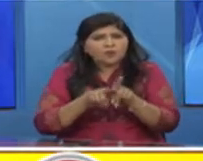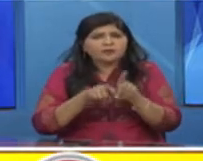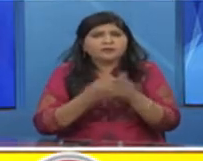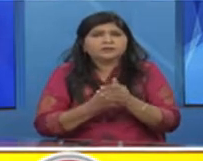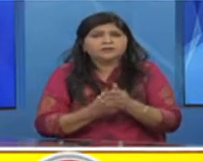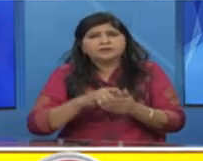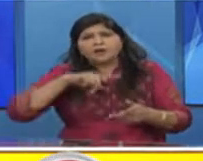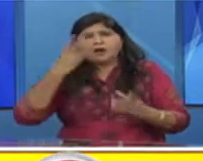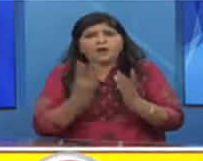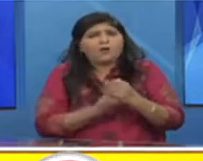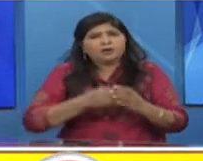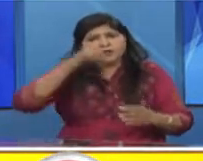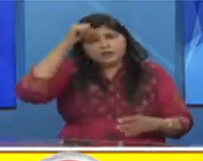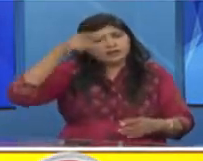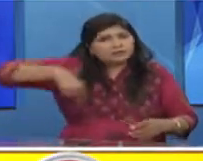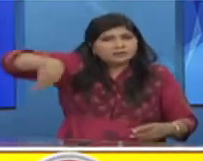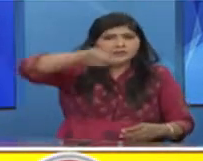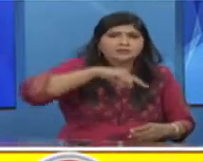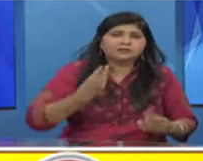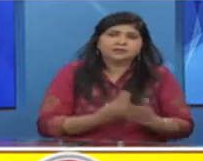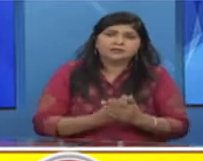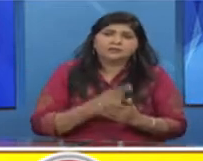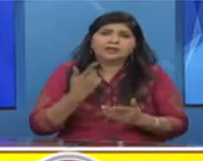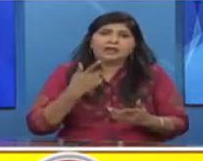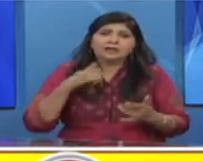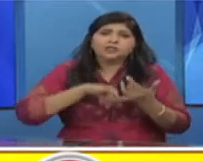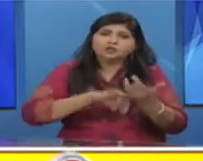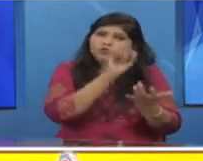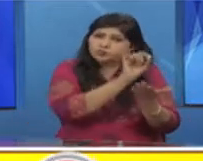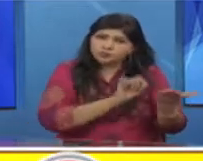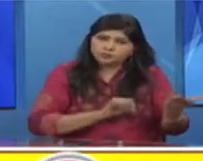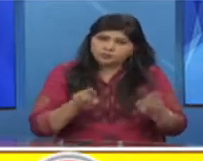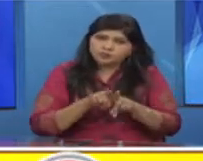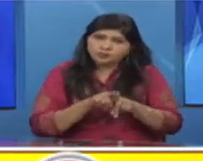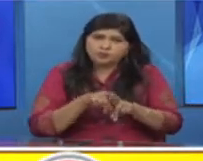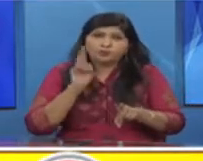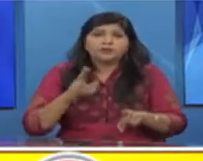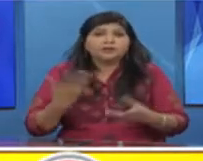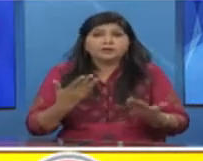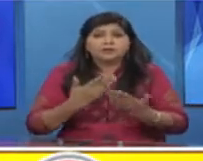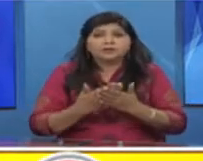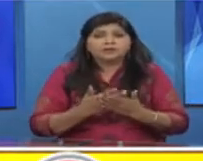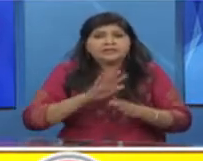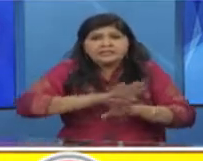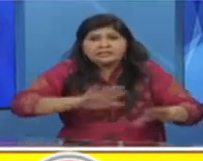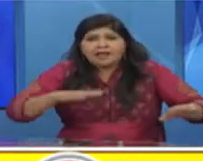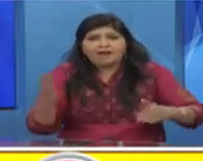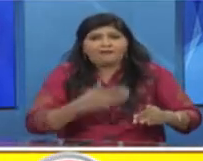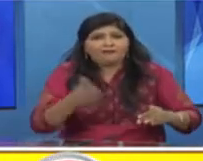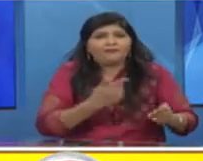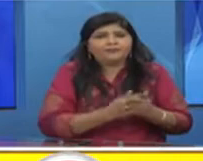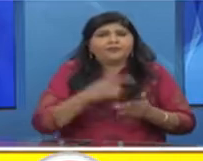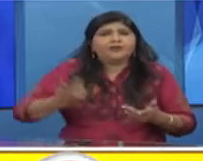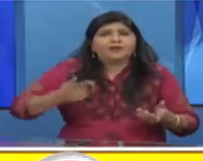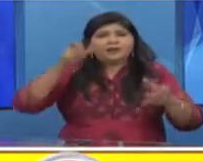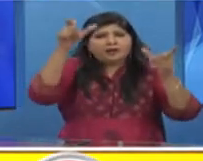से पश्चिम, हिंदुस्तान के हर कोने से एक कहानी सुनाई देती है, तो वो है स्वच्छता की। हर